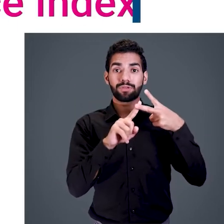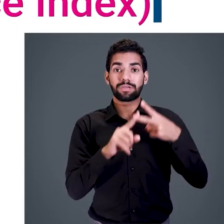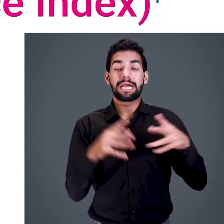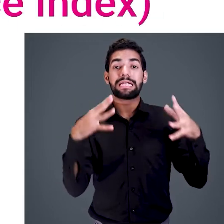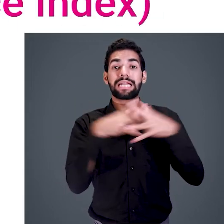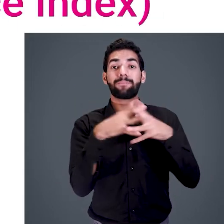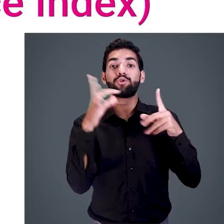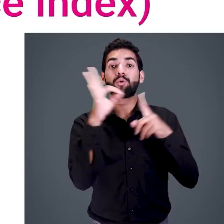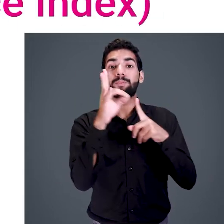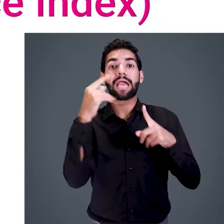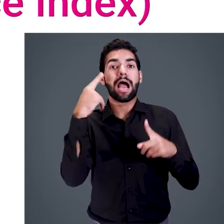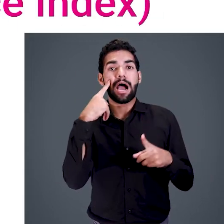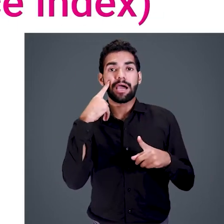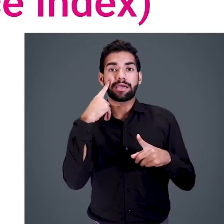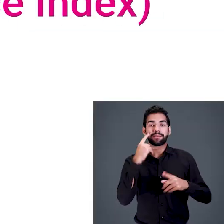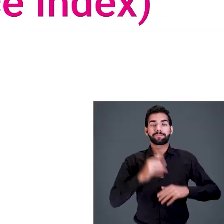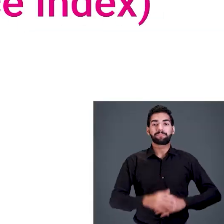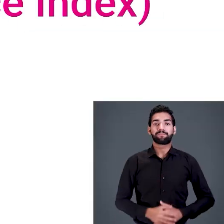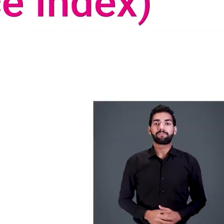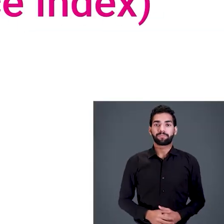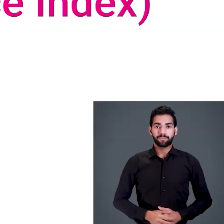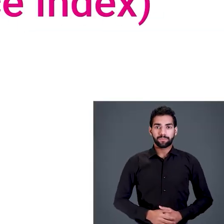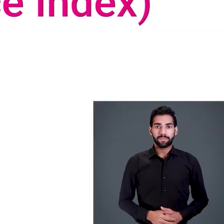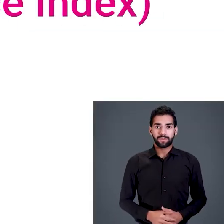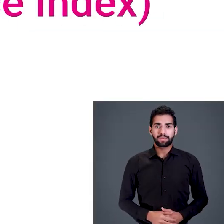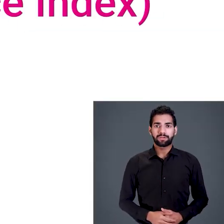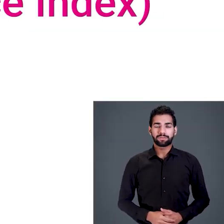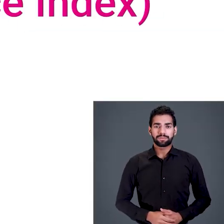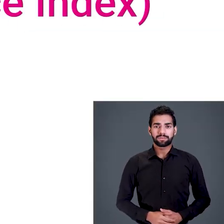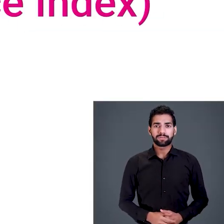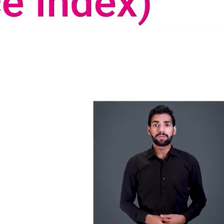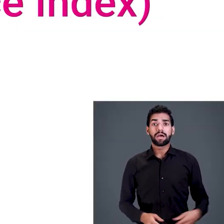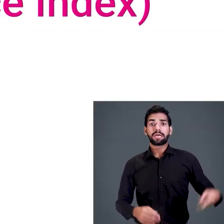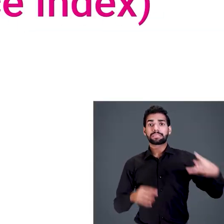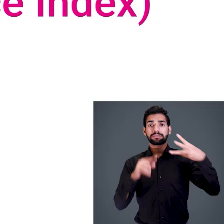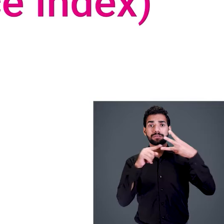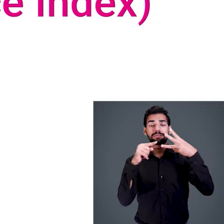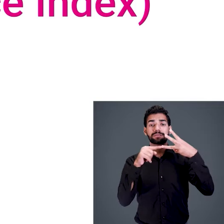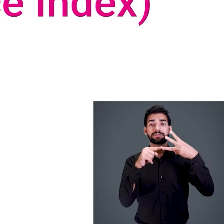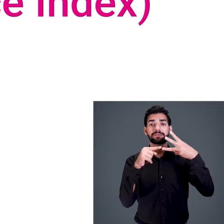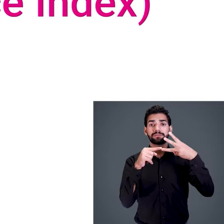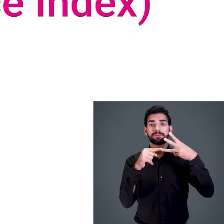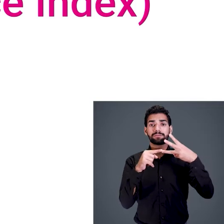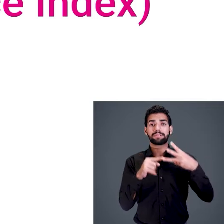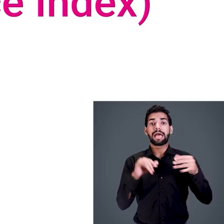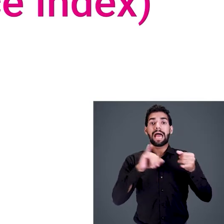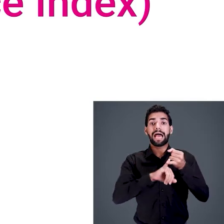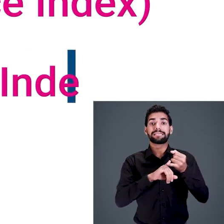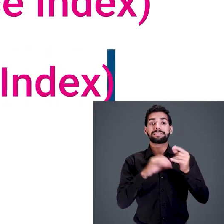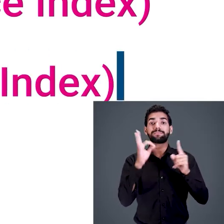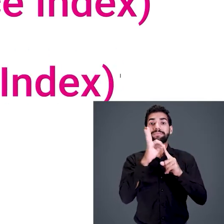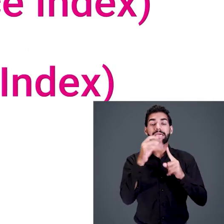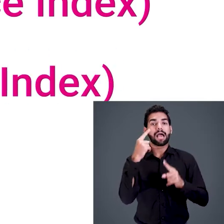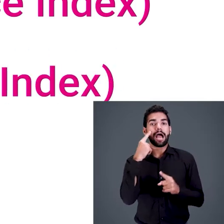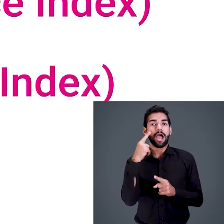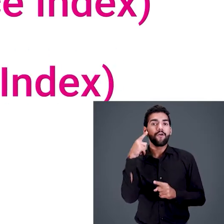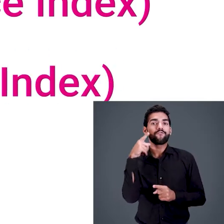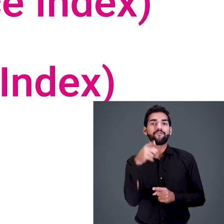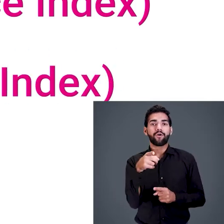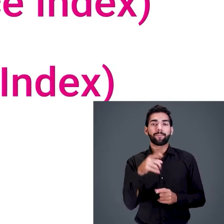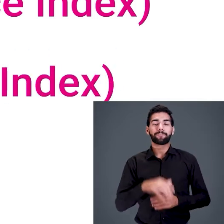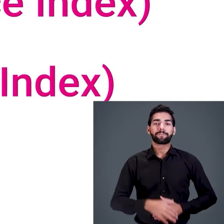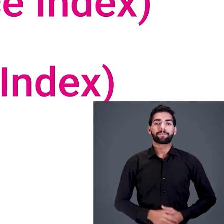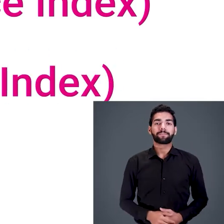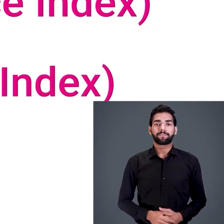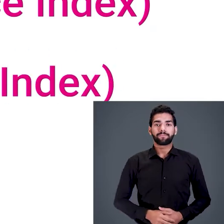है आपका WPI, जिसको हम कहते हैं होलसेल प्राइस इंडेक्स। और तीसरा है आपका SPI, जिसको हम कहते